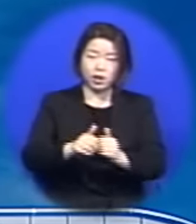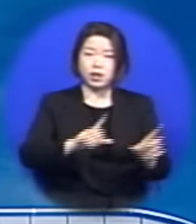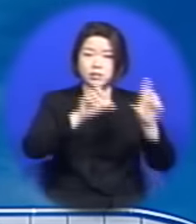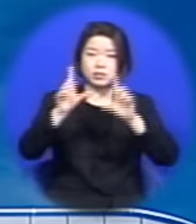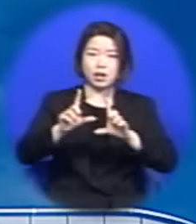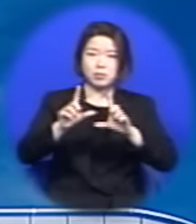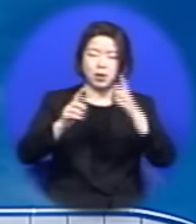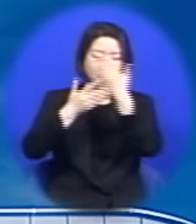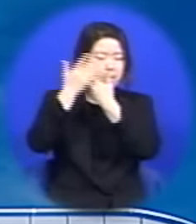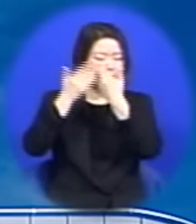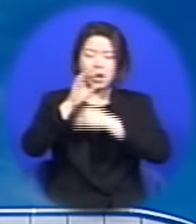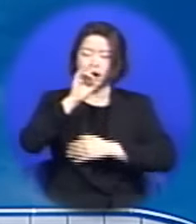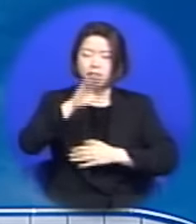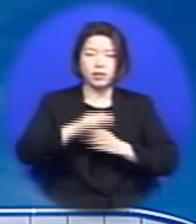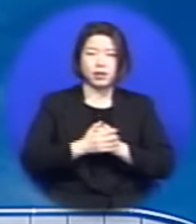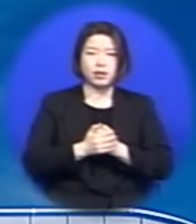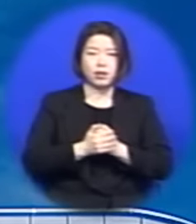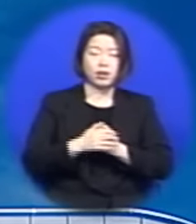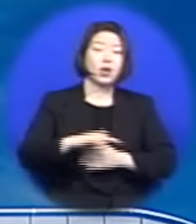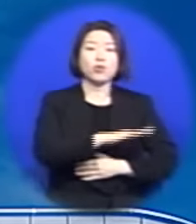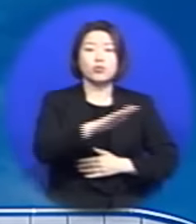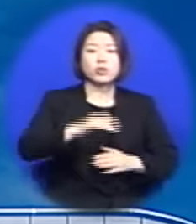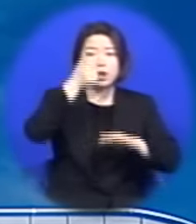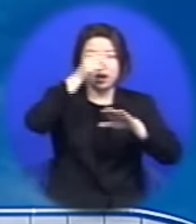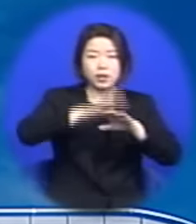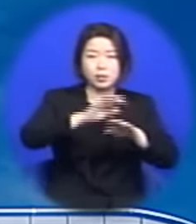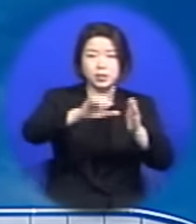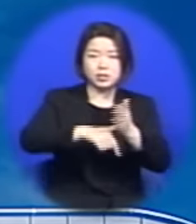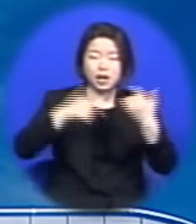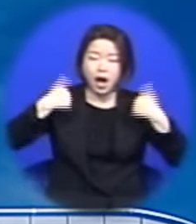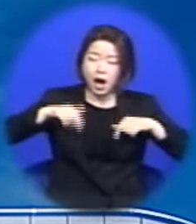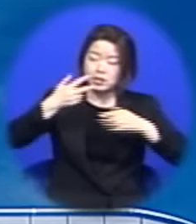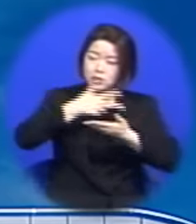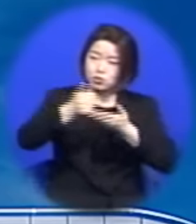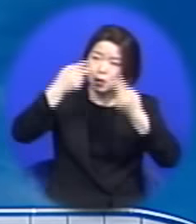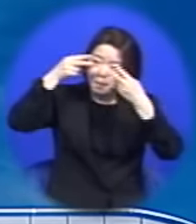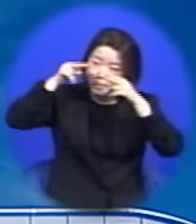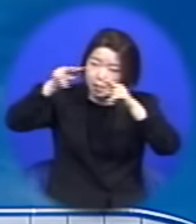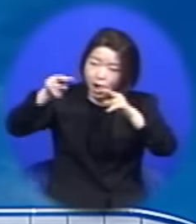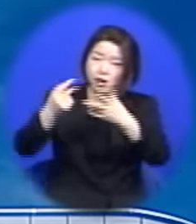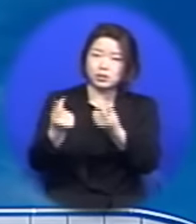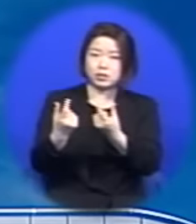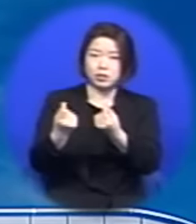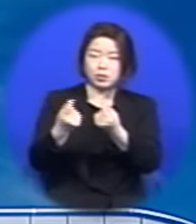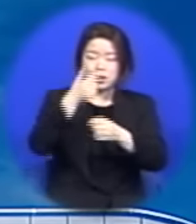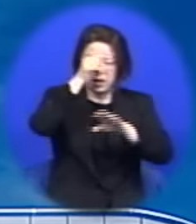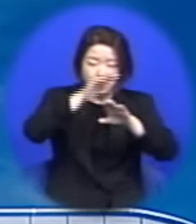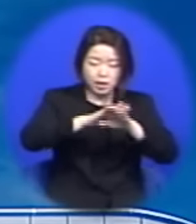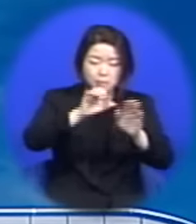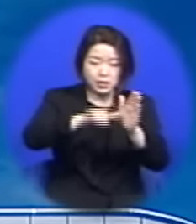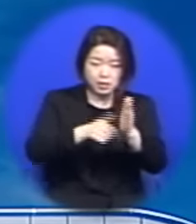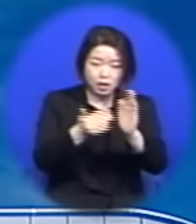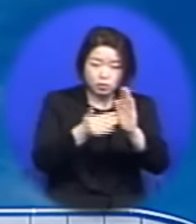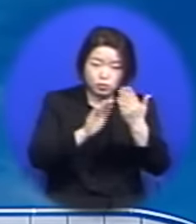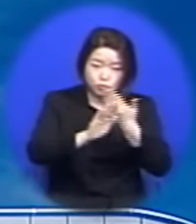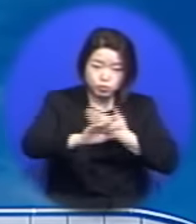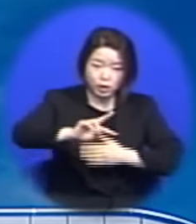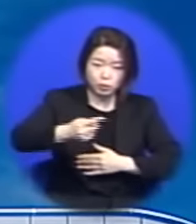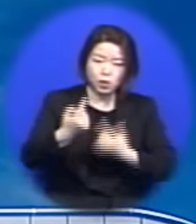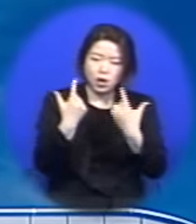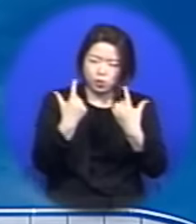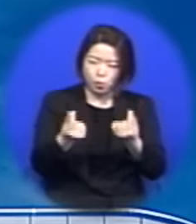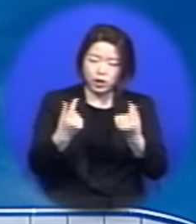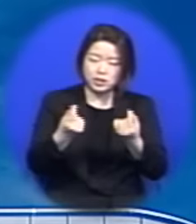됩니다 우리가 예배시간에 주님을 늘 것처럼 예배 끝나고 나면 동일하게 똑같이 주님을